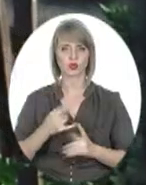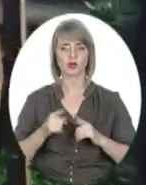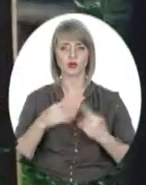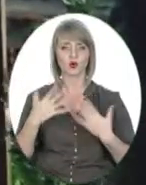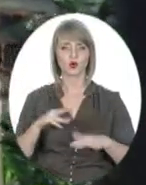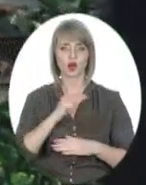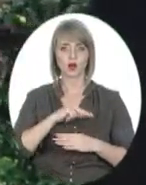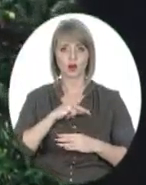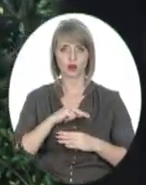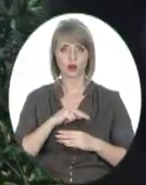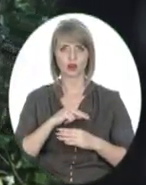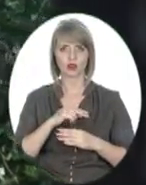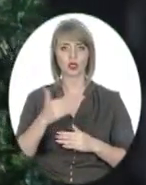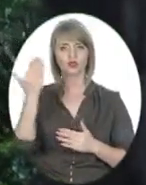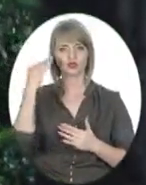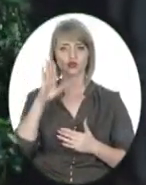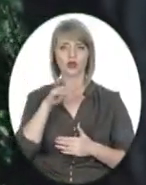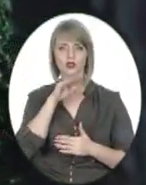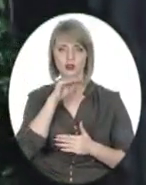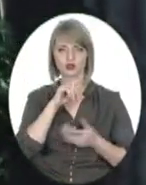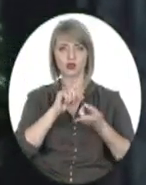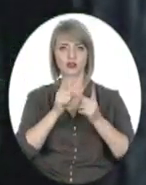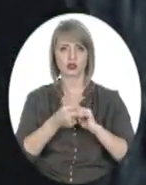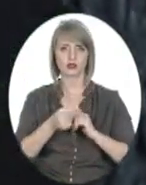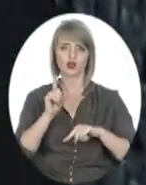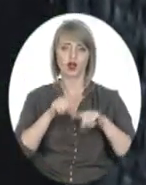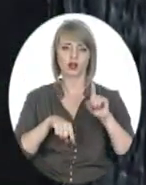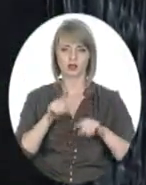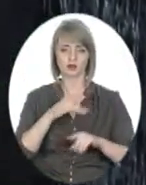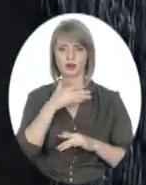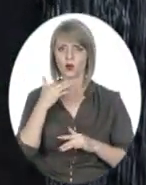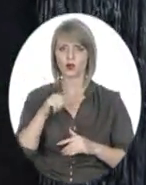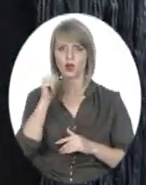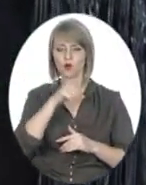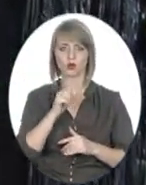но 2 часа. Разброс, хороший разброс.